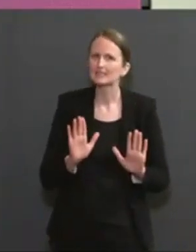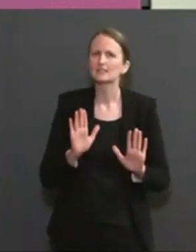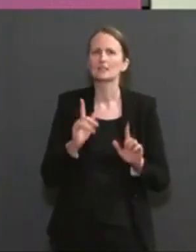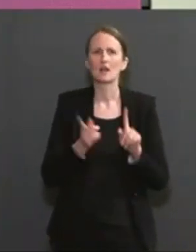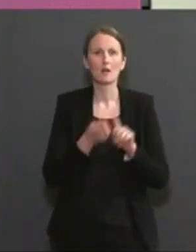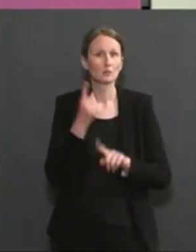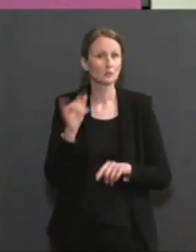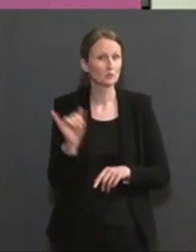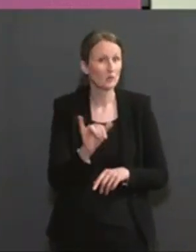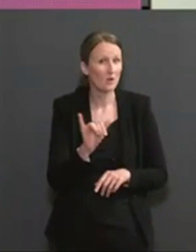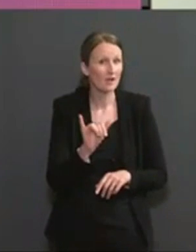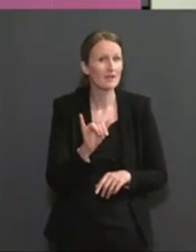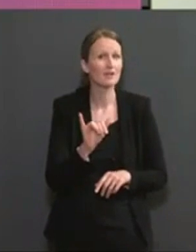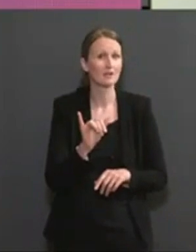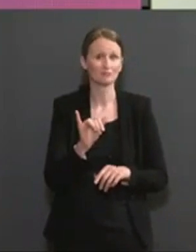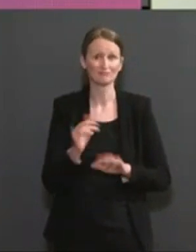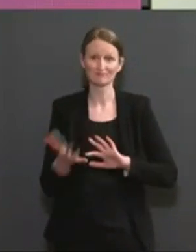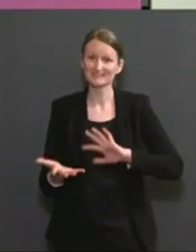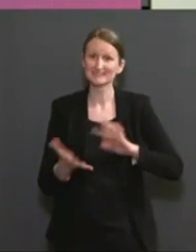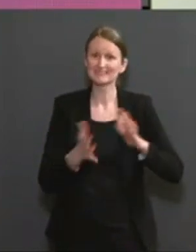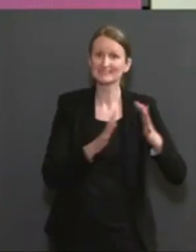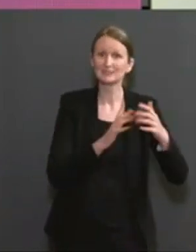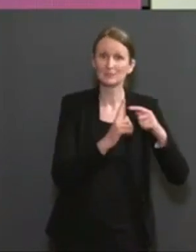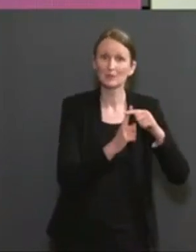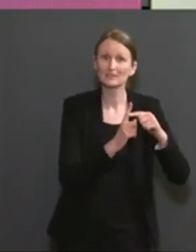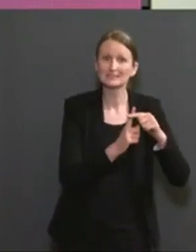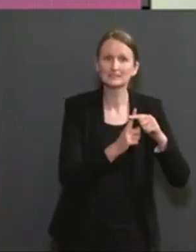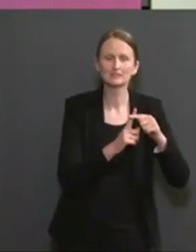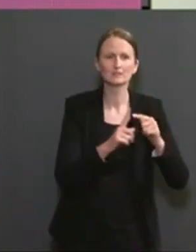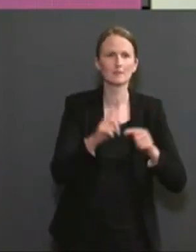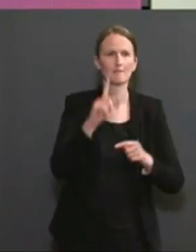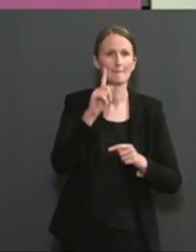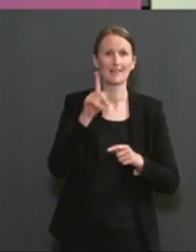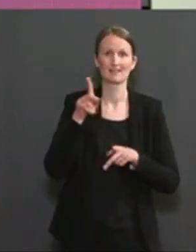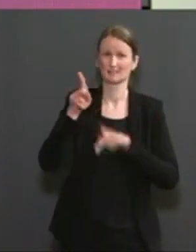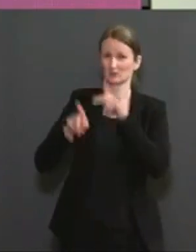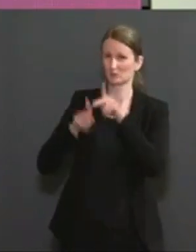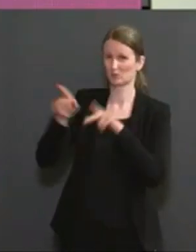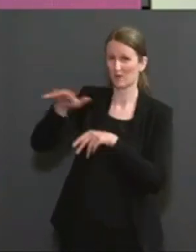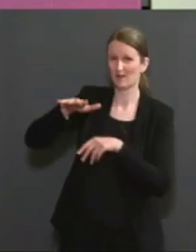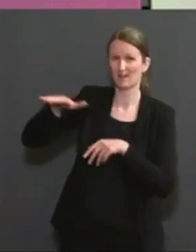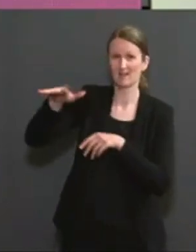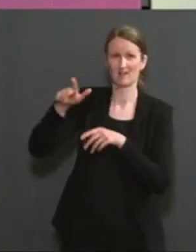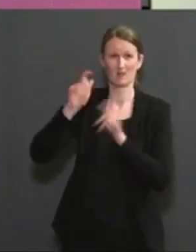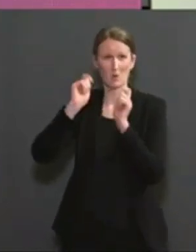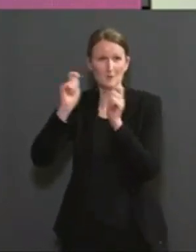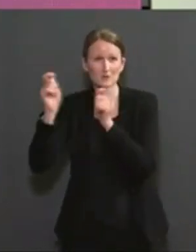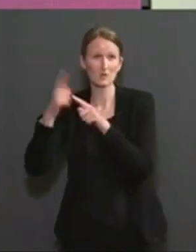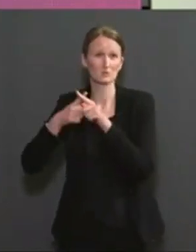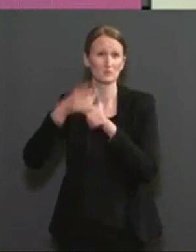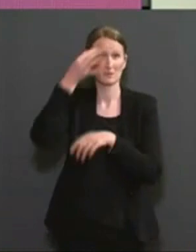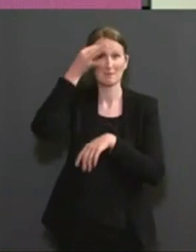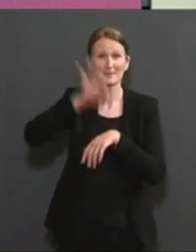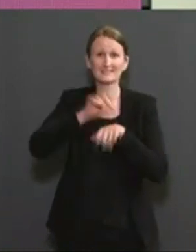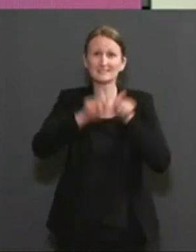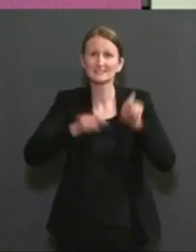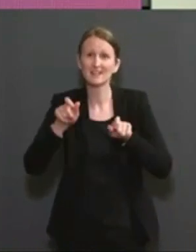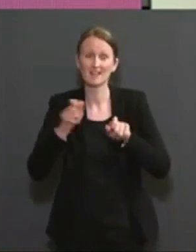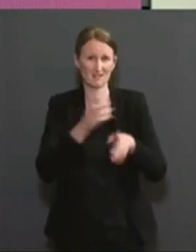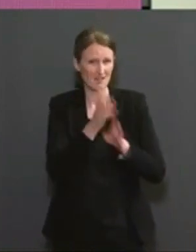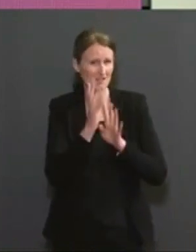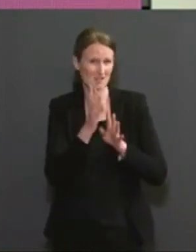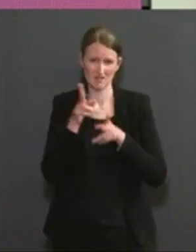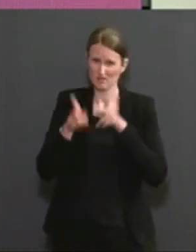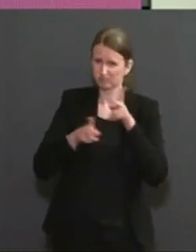poids sur les soins, tant les soins primaires que les soins intra-hospitaliers, reste extrêmement lourd et qu'il n'y a que quelques jours